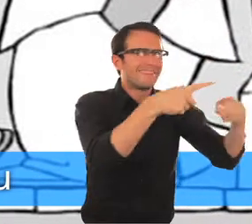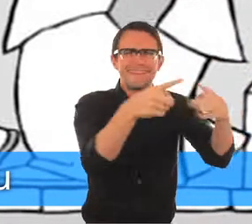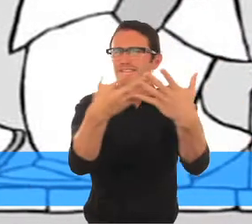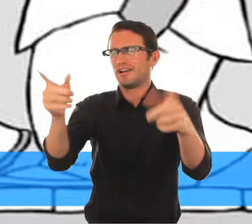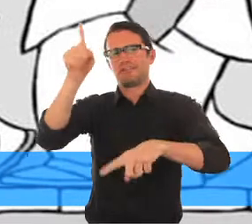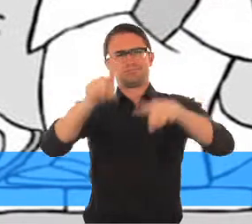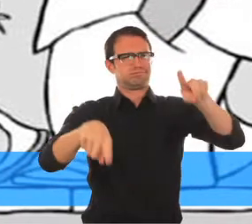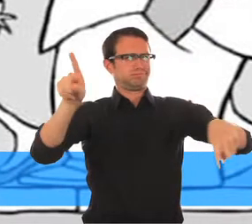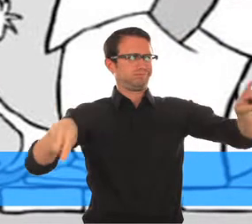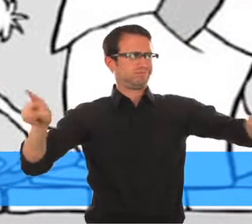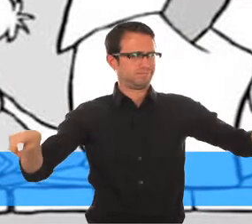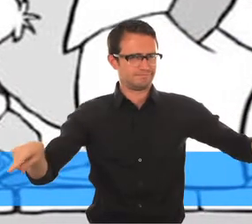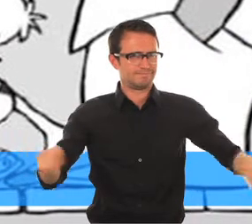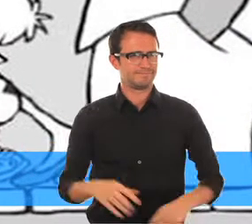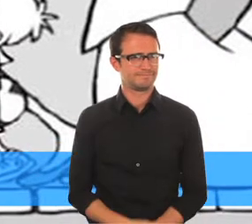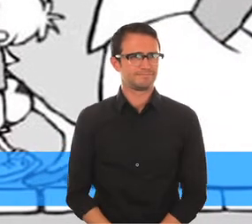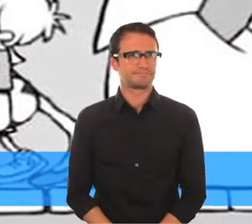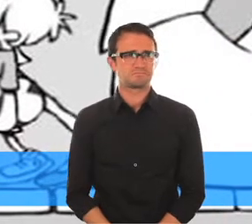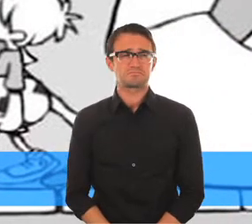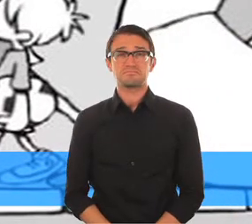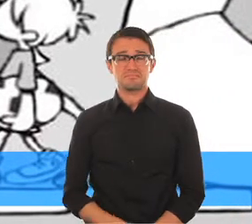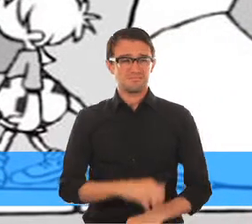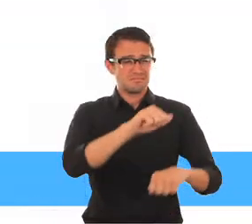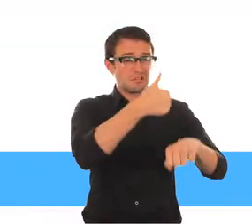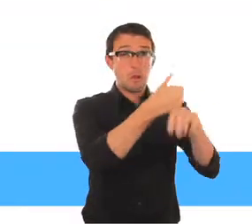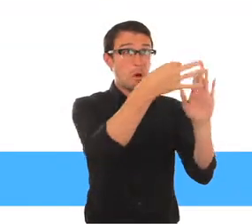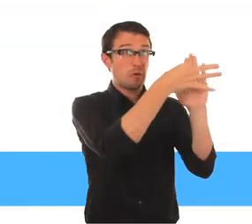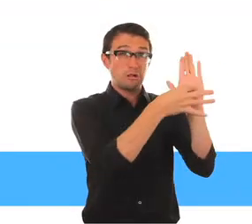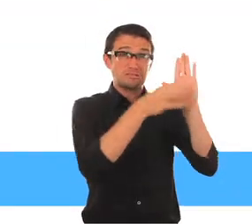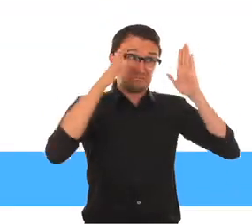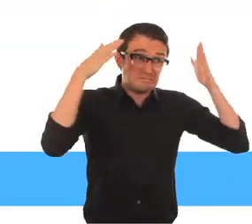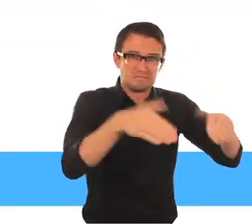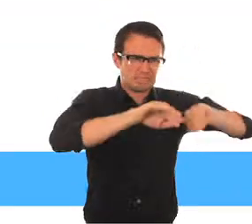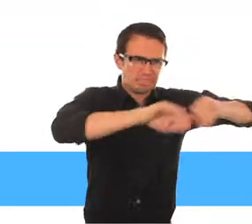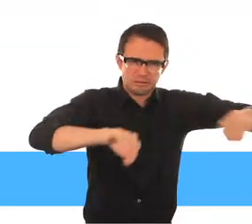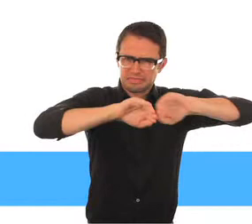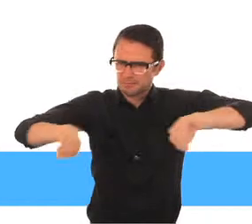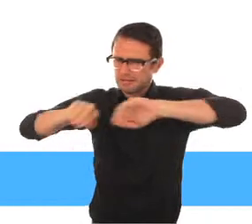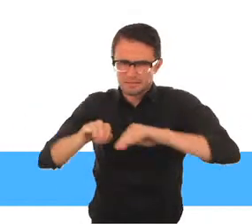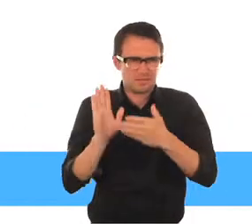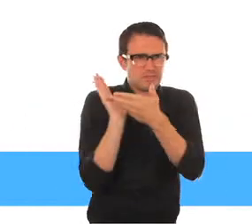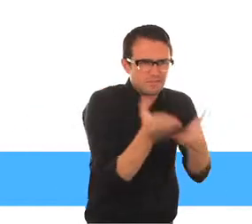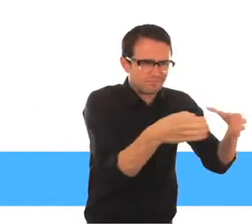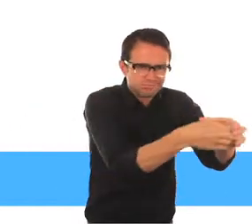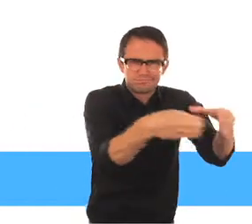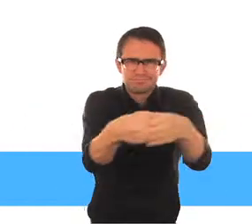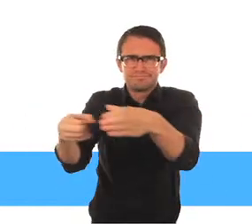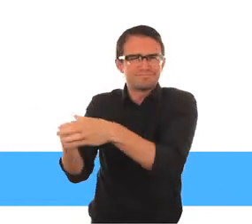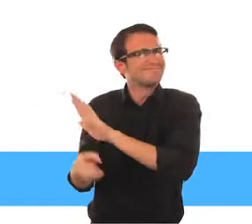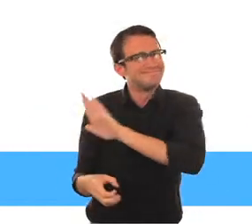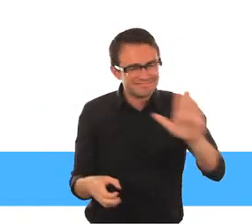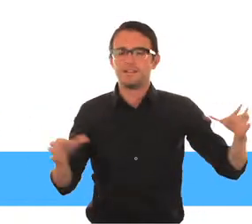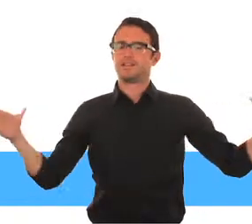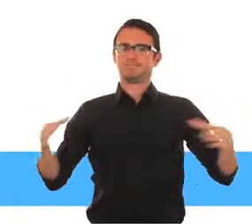du développement social, économique et humain. Au lieu d'élaborer des politiques et des actions isolées pour servir différents